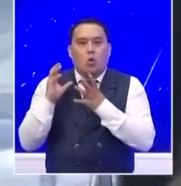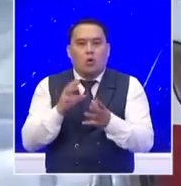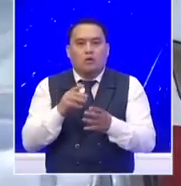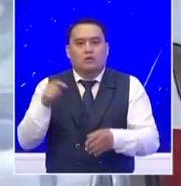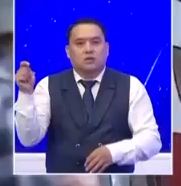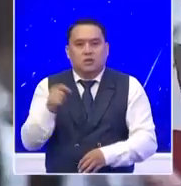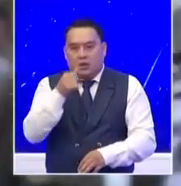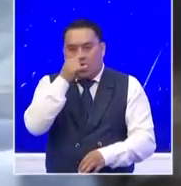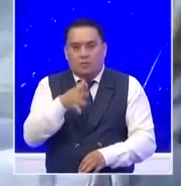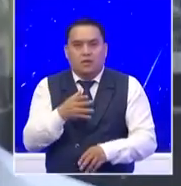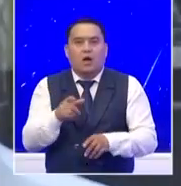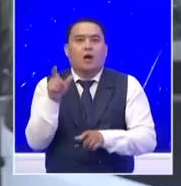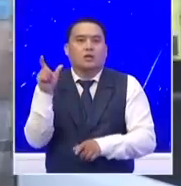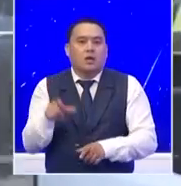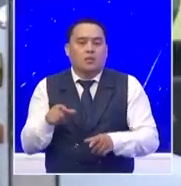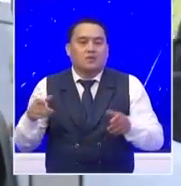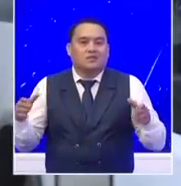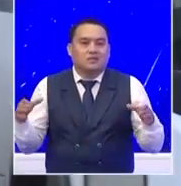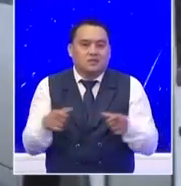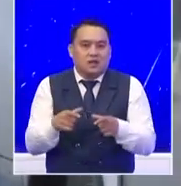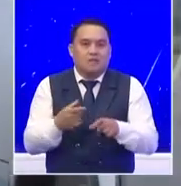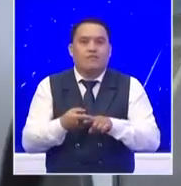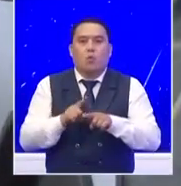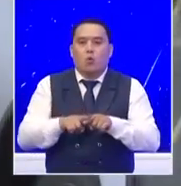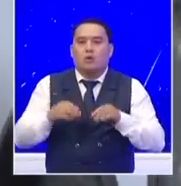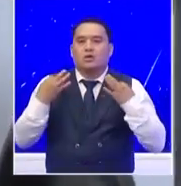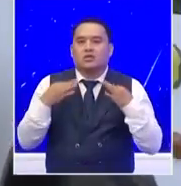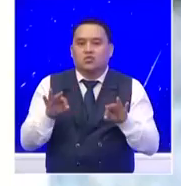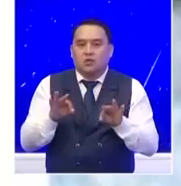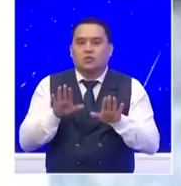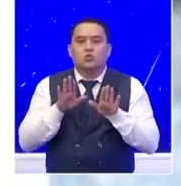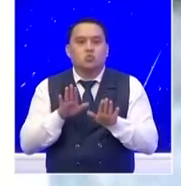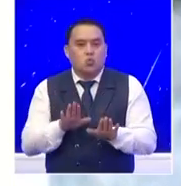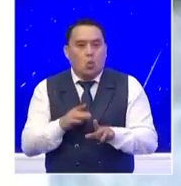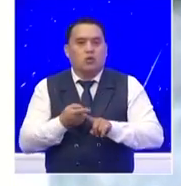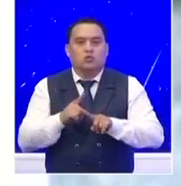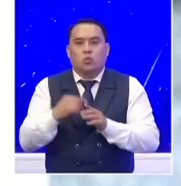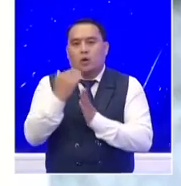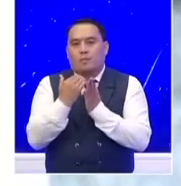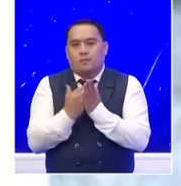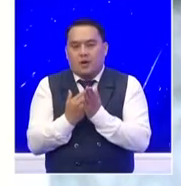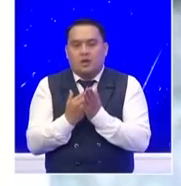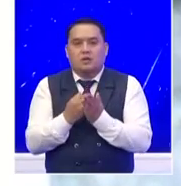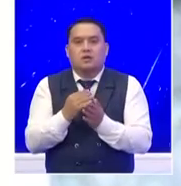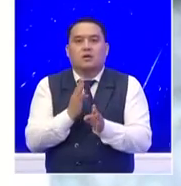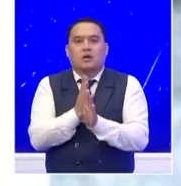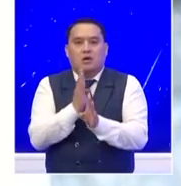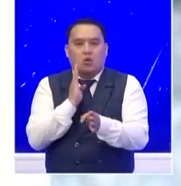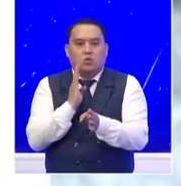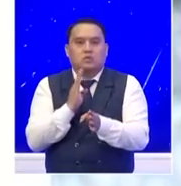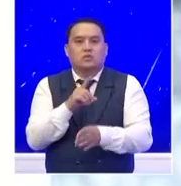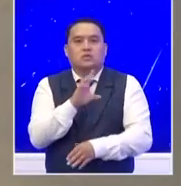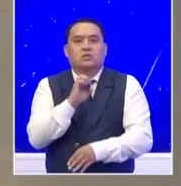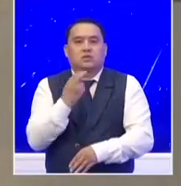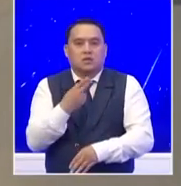кіре алмайды. Адам саны шектеулі тасымалға ғана рұқсат етілген. Аталған тәртіптерді қоғамдық көліктерге кезекшілікке қойылған